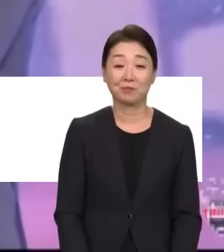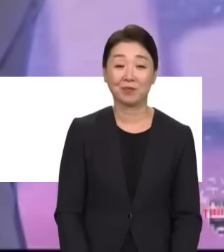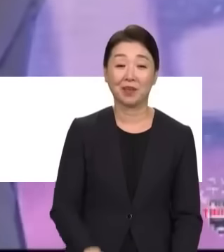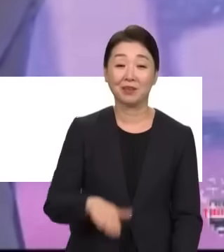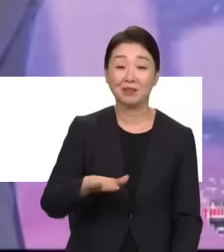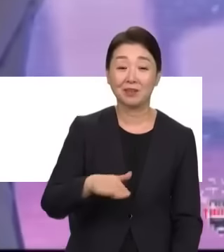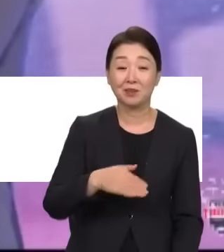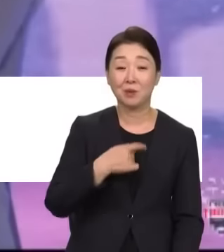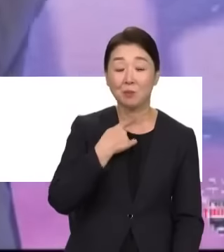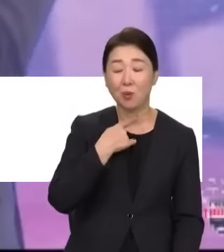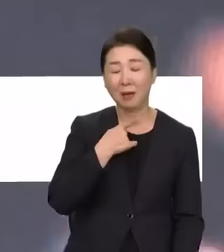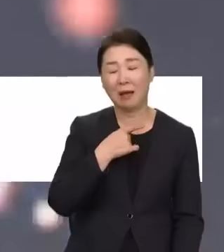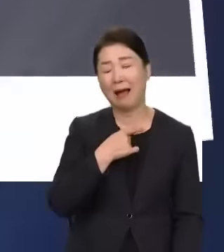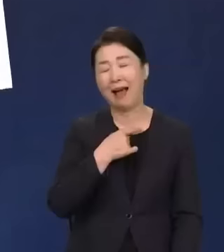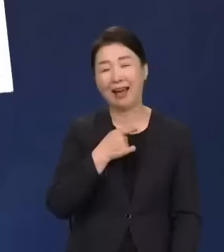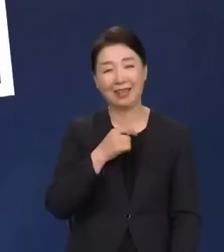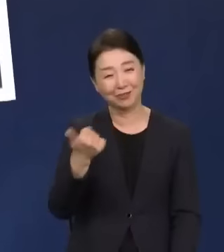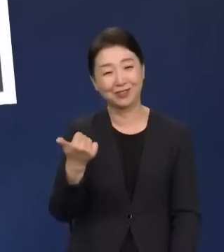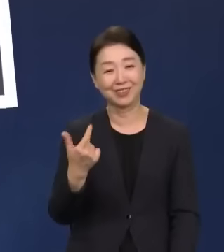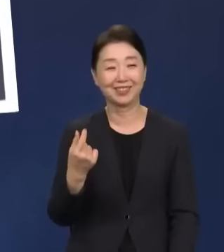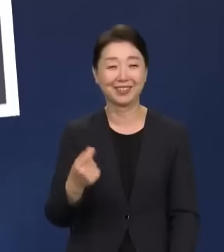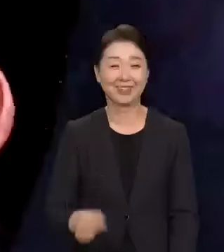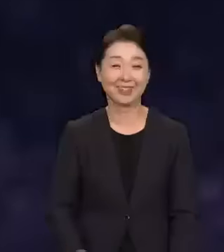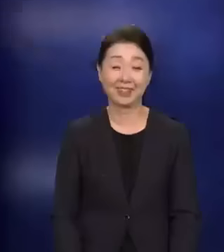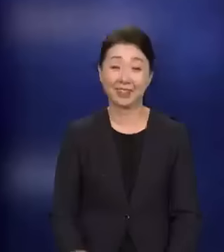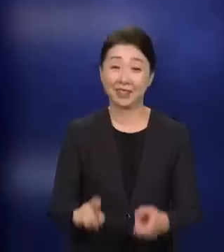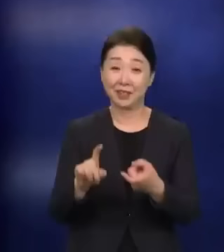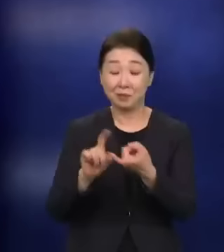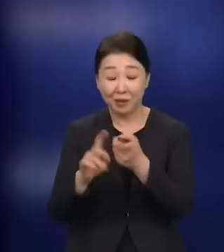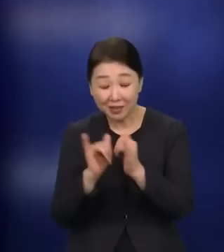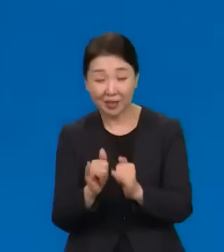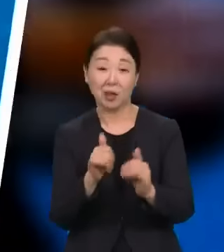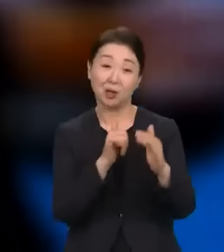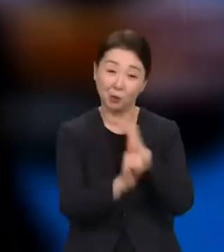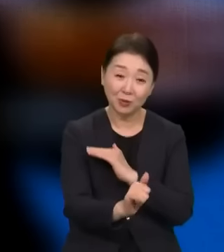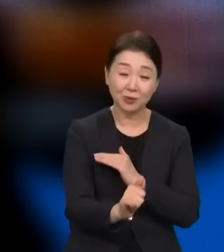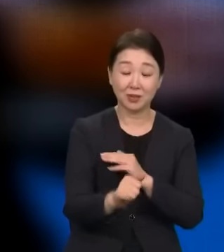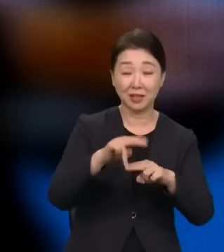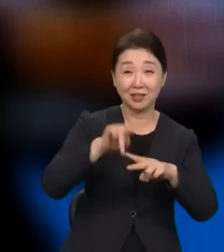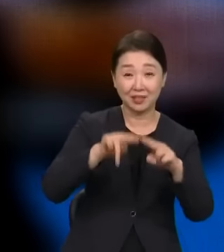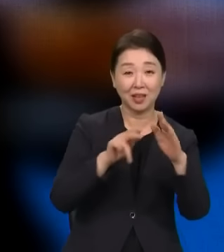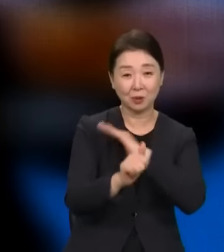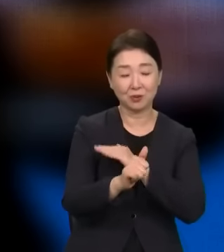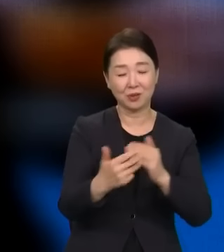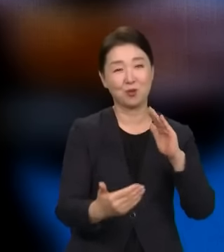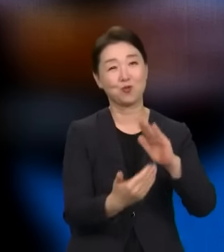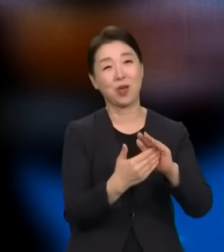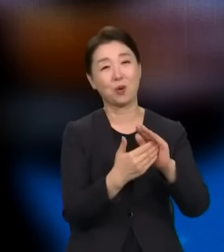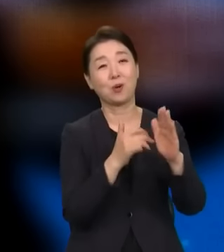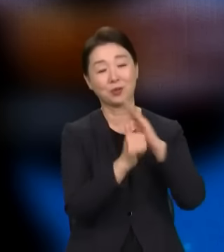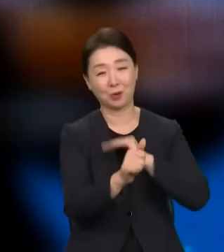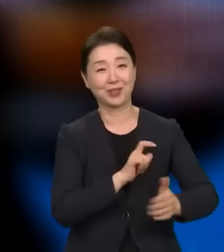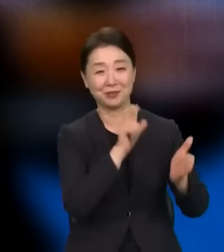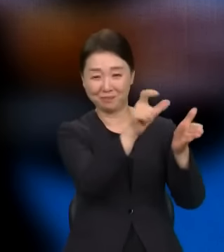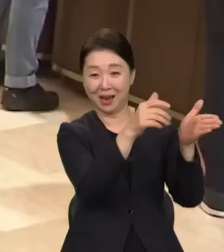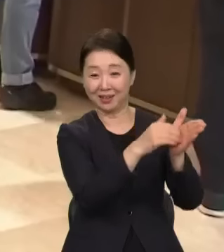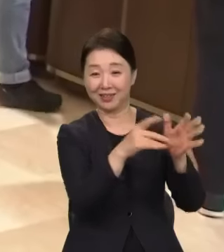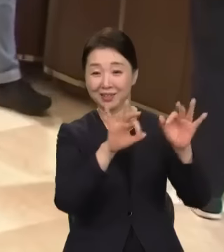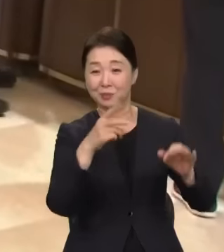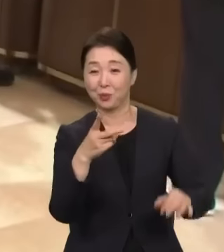목이 아예 나갔습니다. 팬들이, 선수들이, 심지어 은퇴 선수들이 뽑은 최고 선수로 이름을 올린